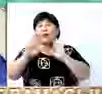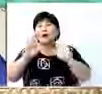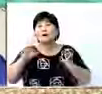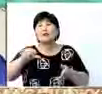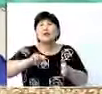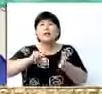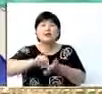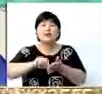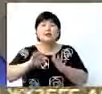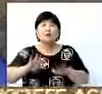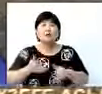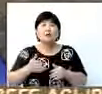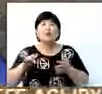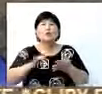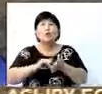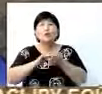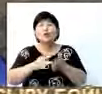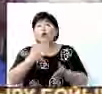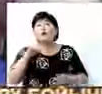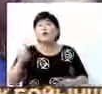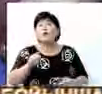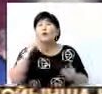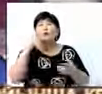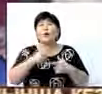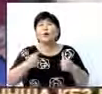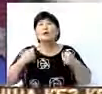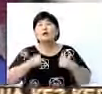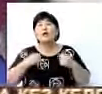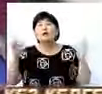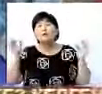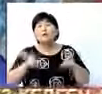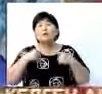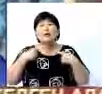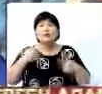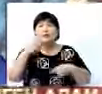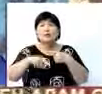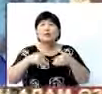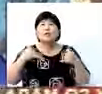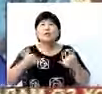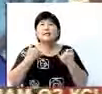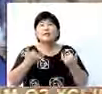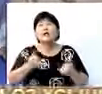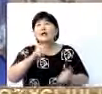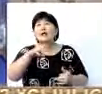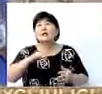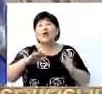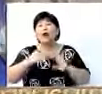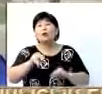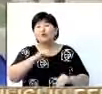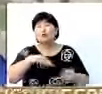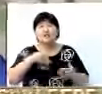енген кешенде бүгінде туристерге мұражай, қонақ үй, мейрамхана мен салт-дәстүрімізді кеңінен дәріптейтін этноауыл жұмыс